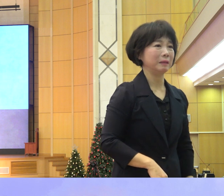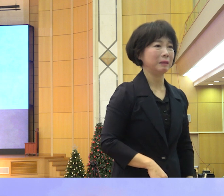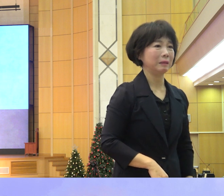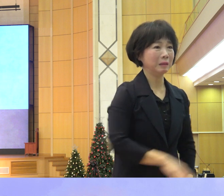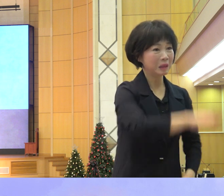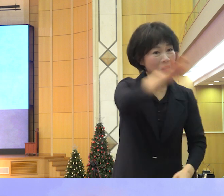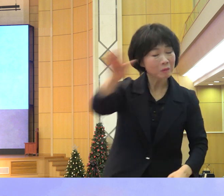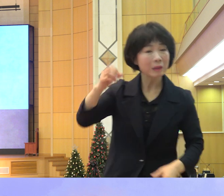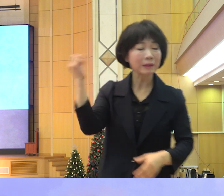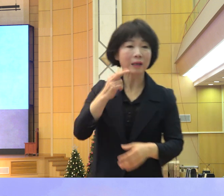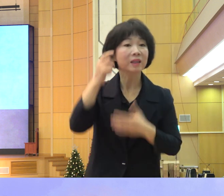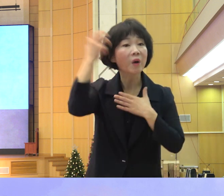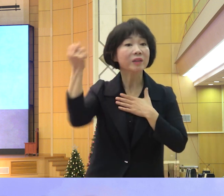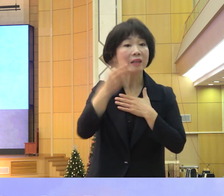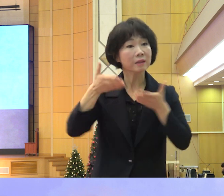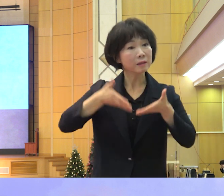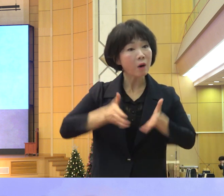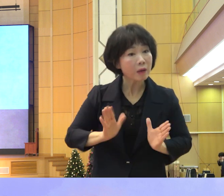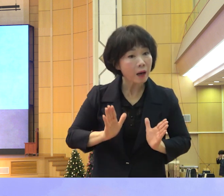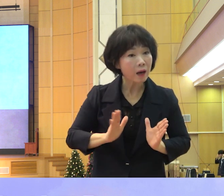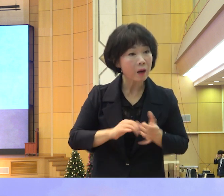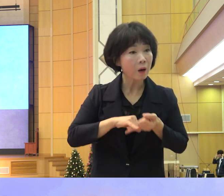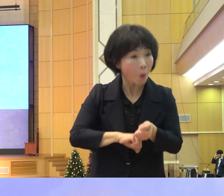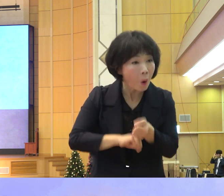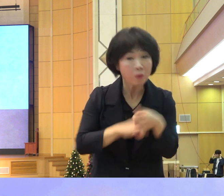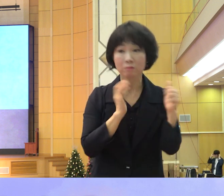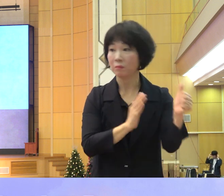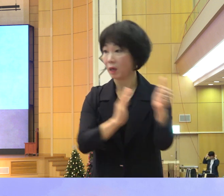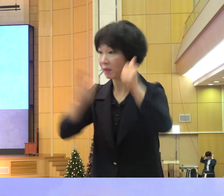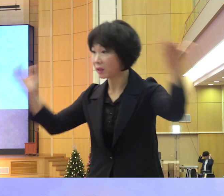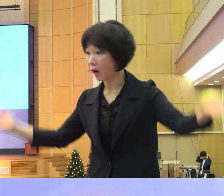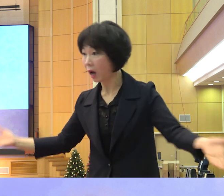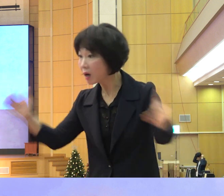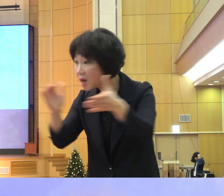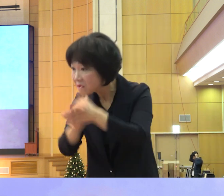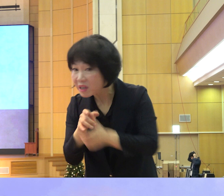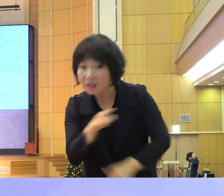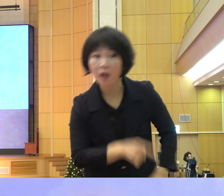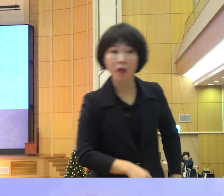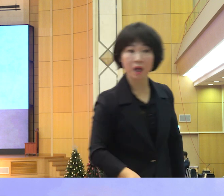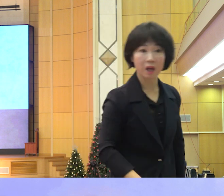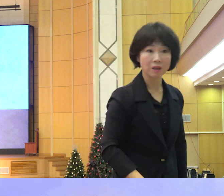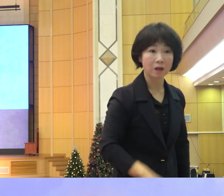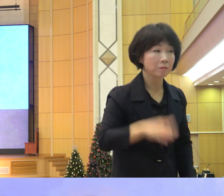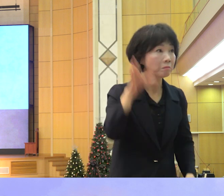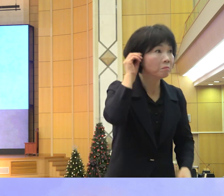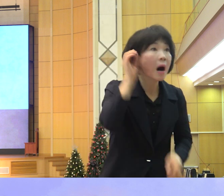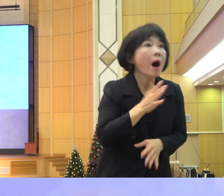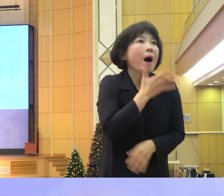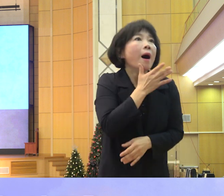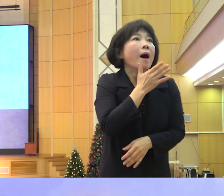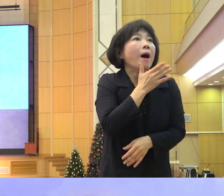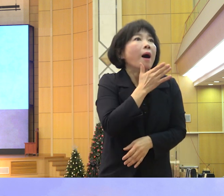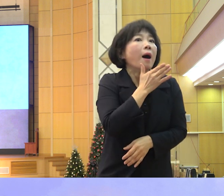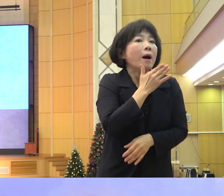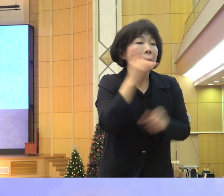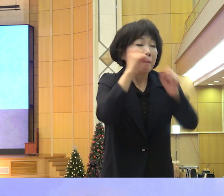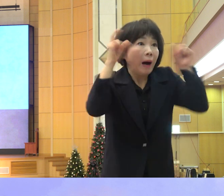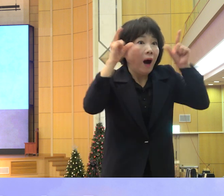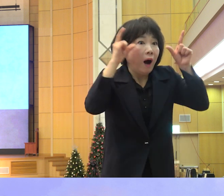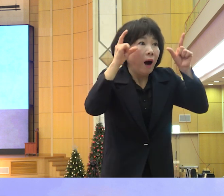나는 하나님의 아들, 하나님의 자녀가 되는 것이다. 이 말씀을 듣고